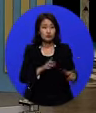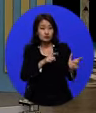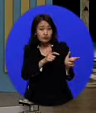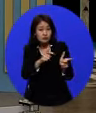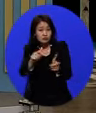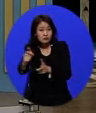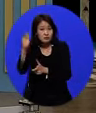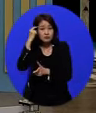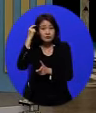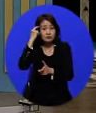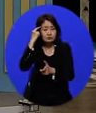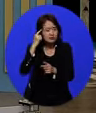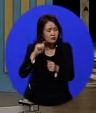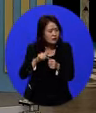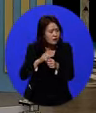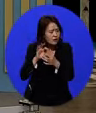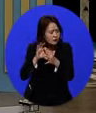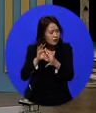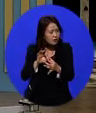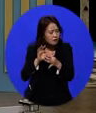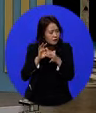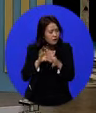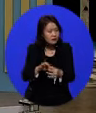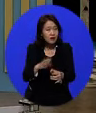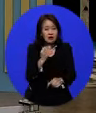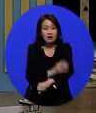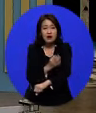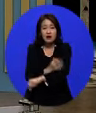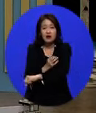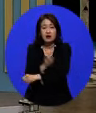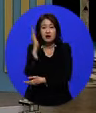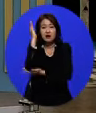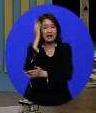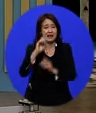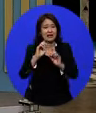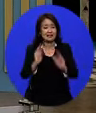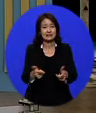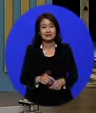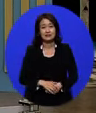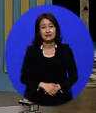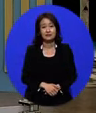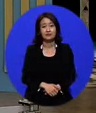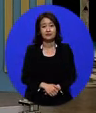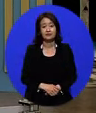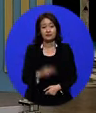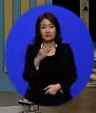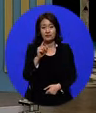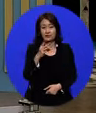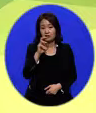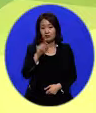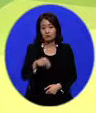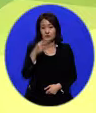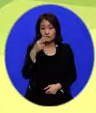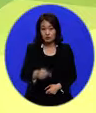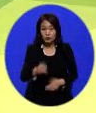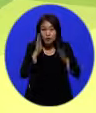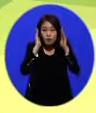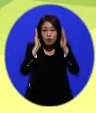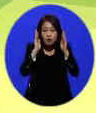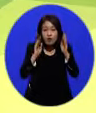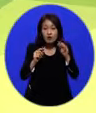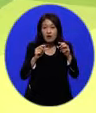다양한 생각들이요. 뻗어나가요. 그냥 간단한 이야기가 절대 아닙니다. 자, 탈무드를 공부한 유대인들은요.